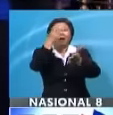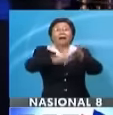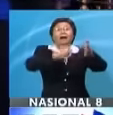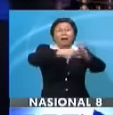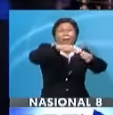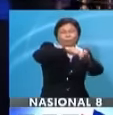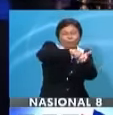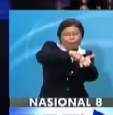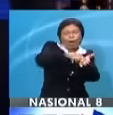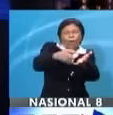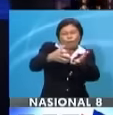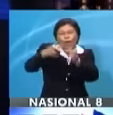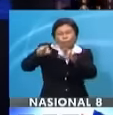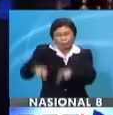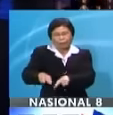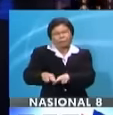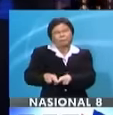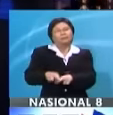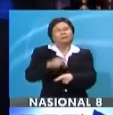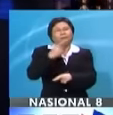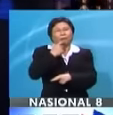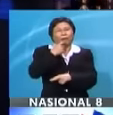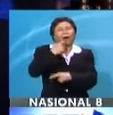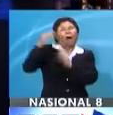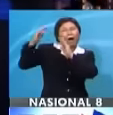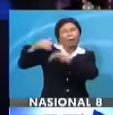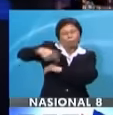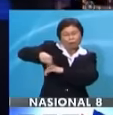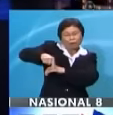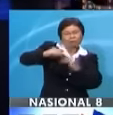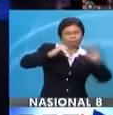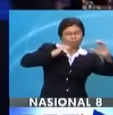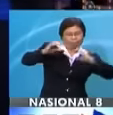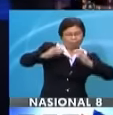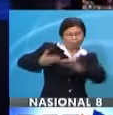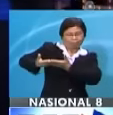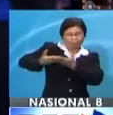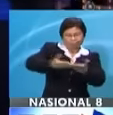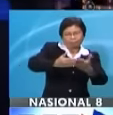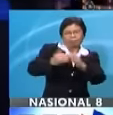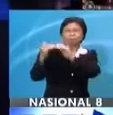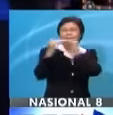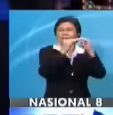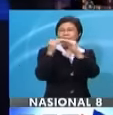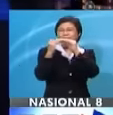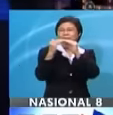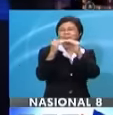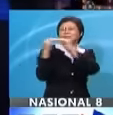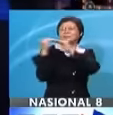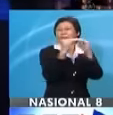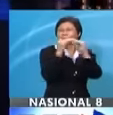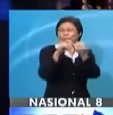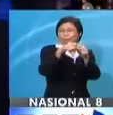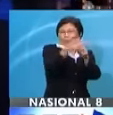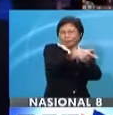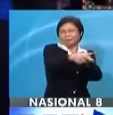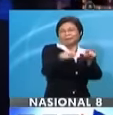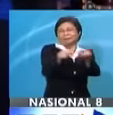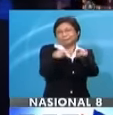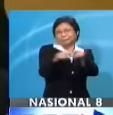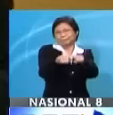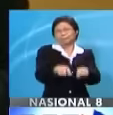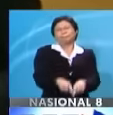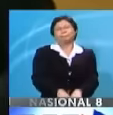yang dimahukan rakyat, malah mengharapkan kualiti komunikasi yang ditawarkan setimpal dengan bayaran yang dikenakan.